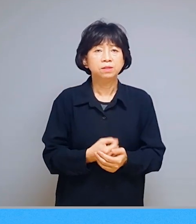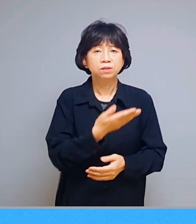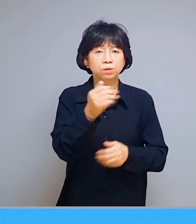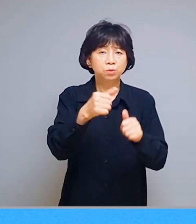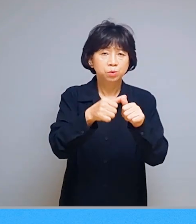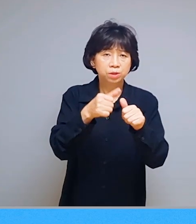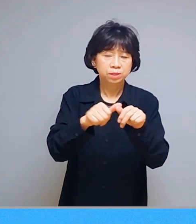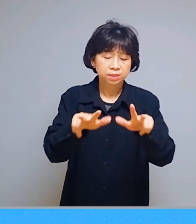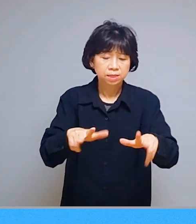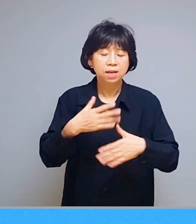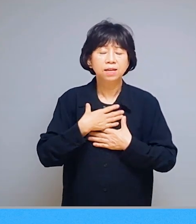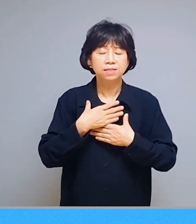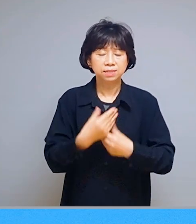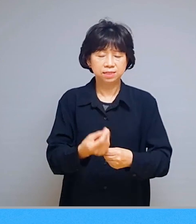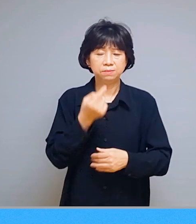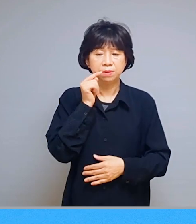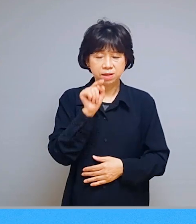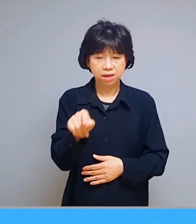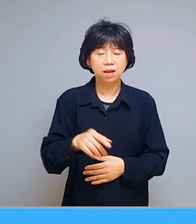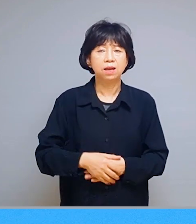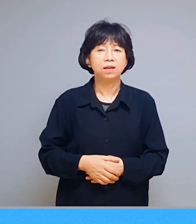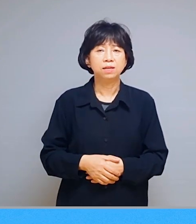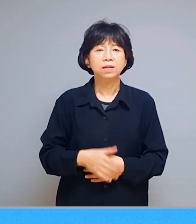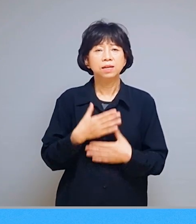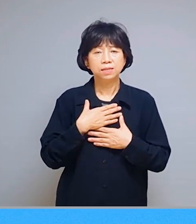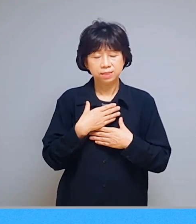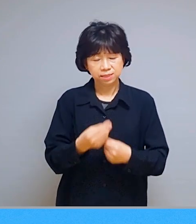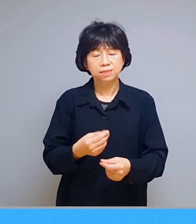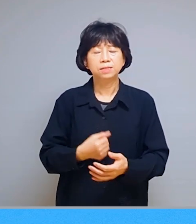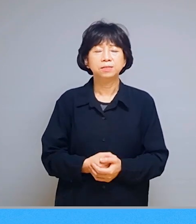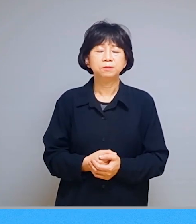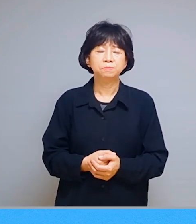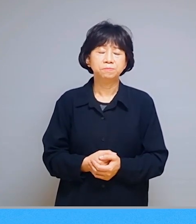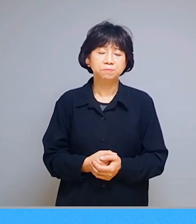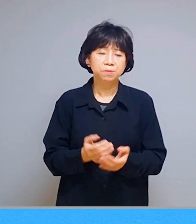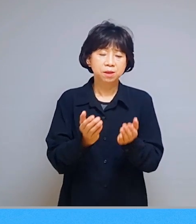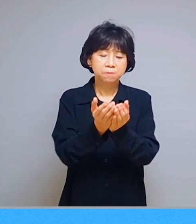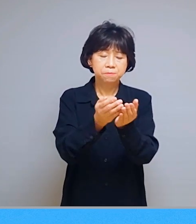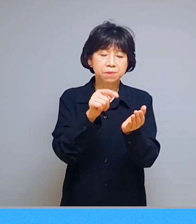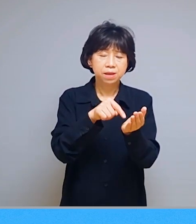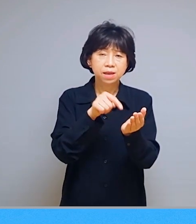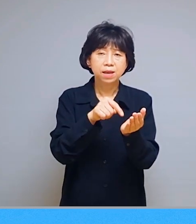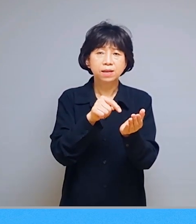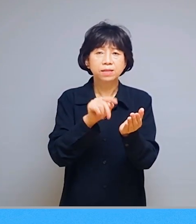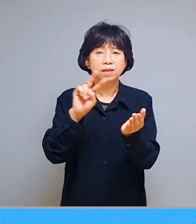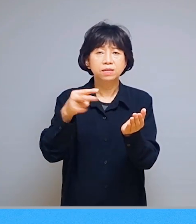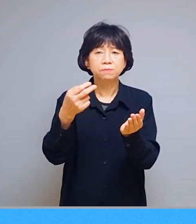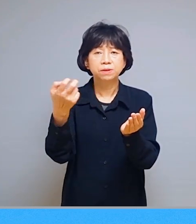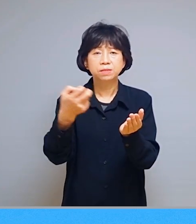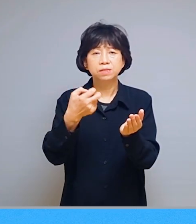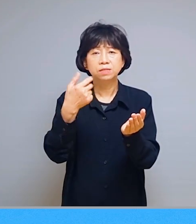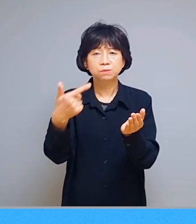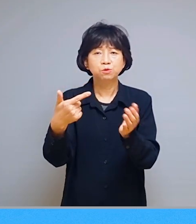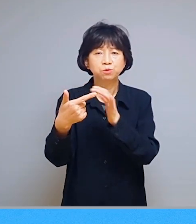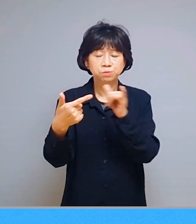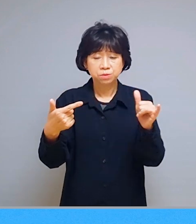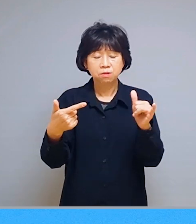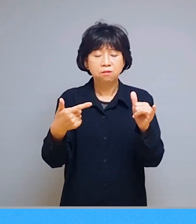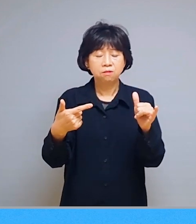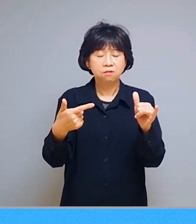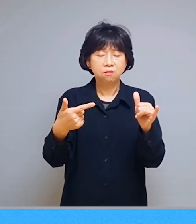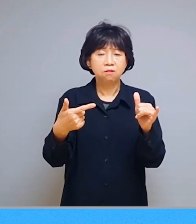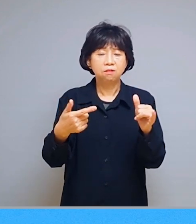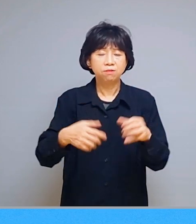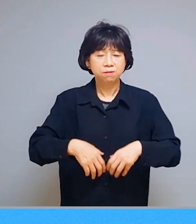합니까? 이제는 안심하세요. 안심하라. 배 안에 타고 있는 276명의 사람들 앞에서